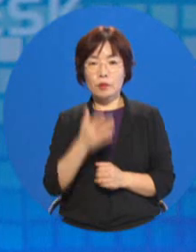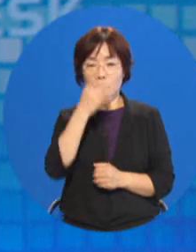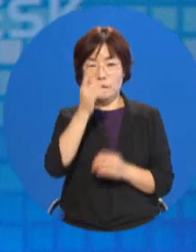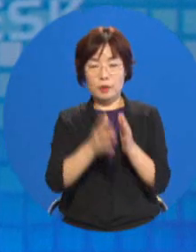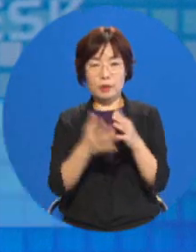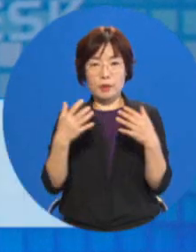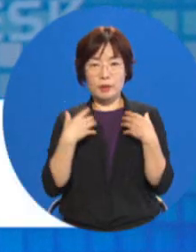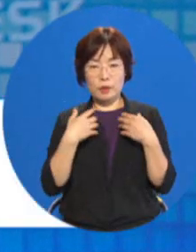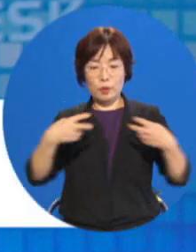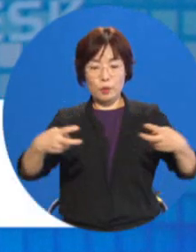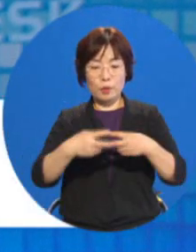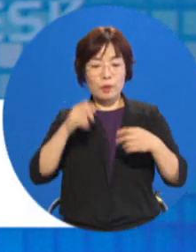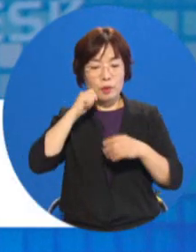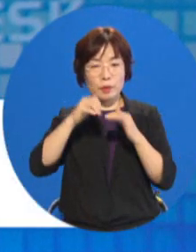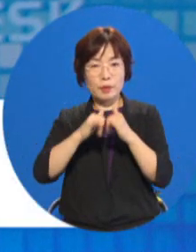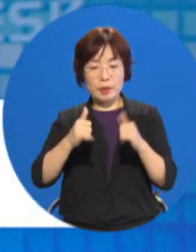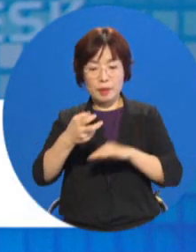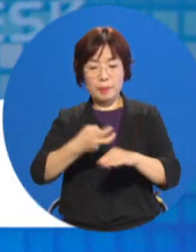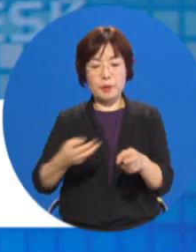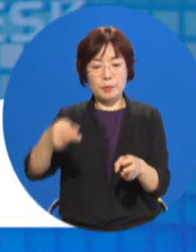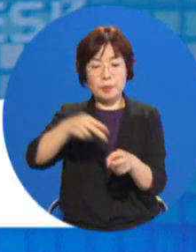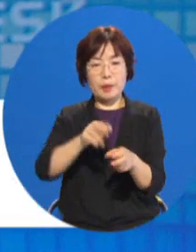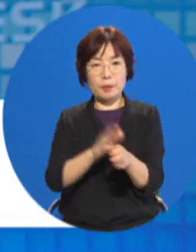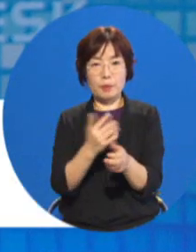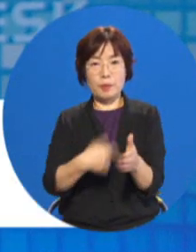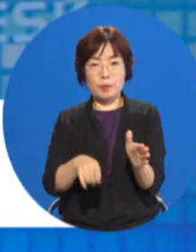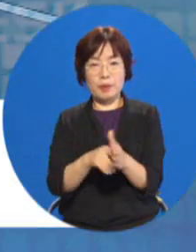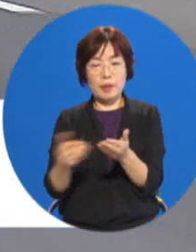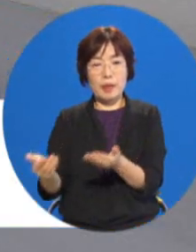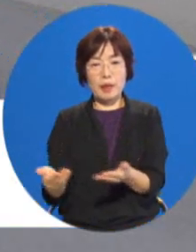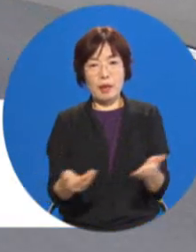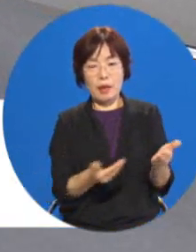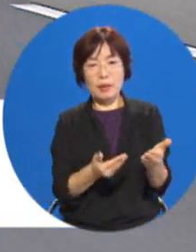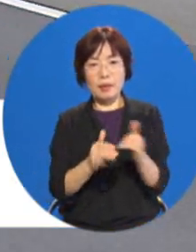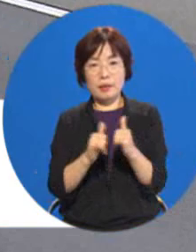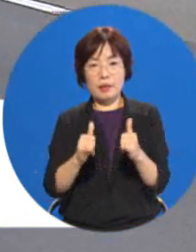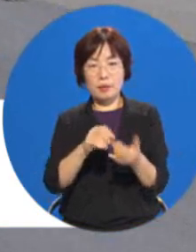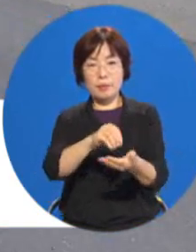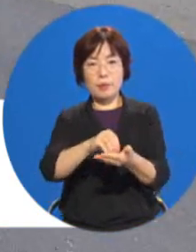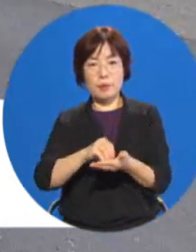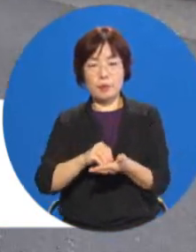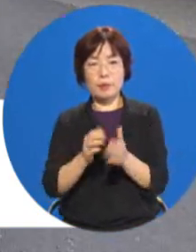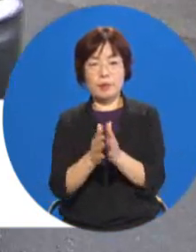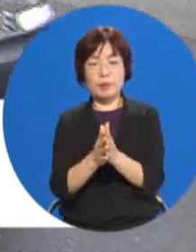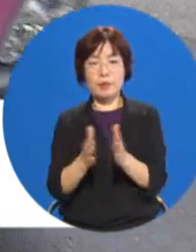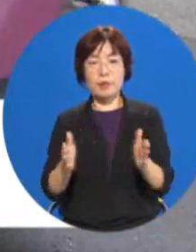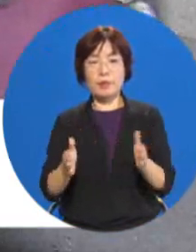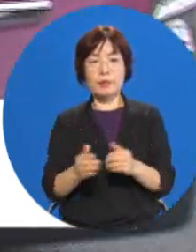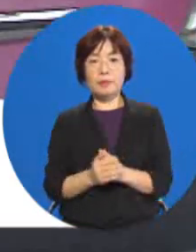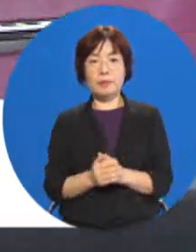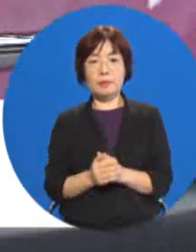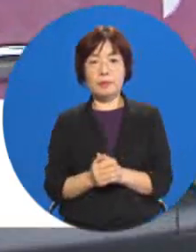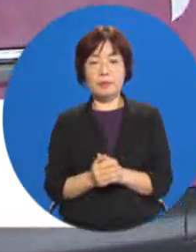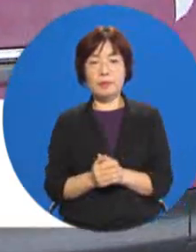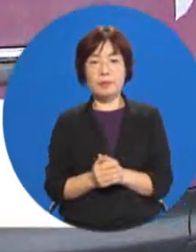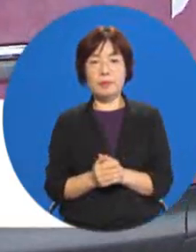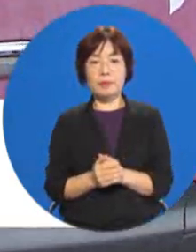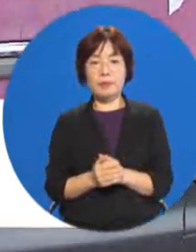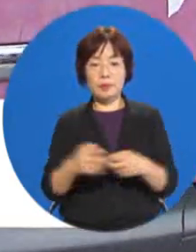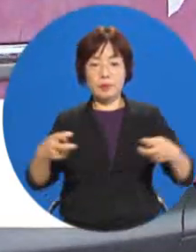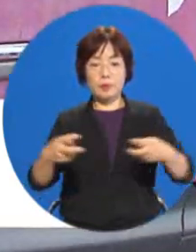순천시가 교통약자의 버스 탑승 편의를 제공하기 위해 시내버스 안내원 모집에 나섰습니다.